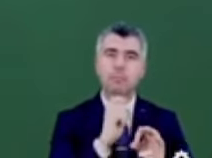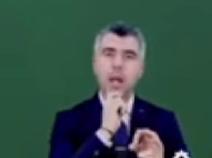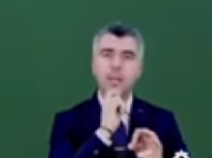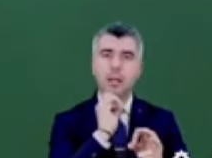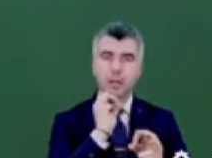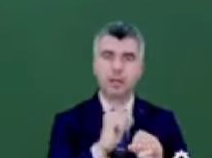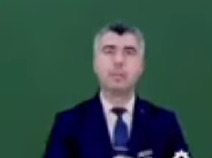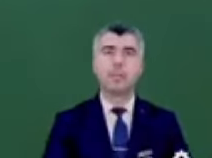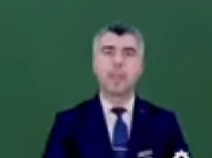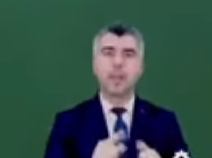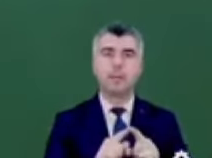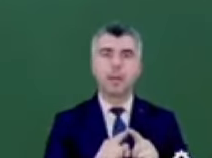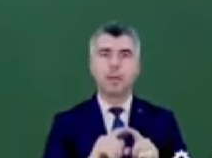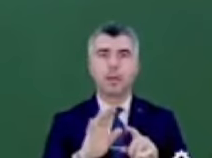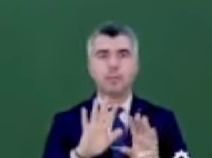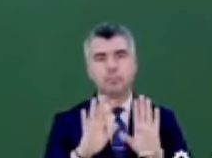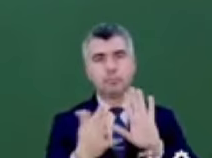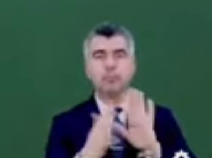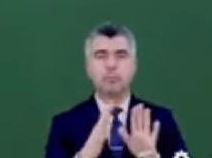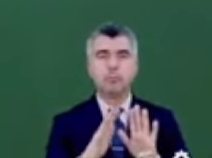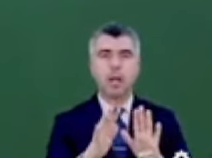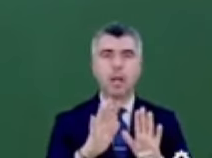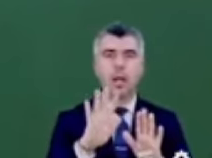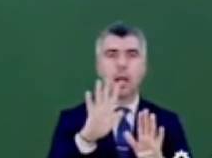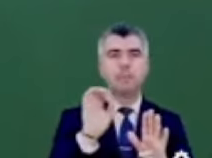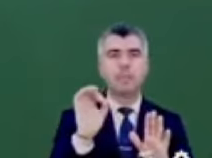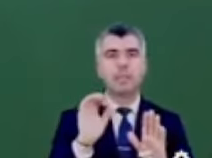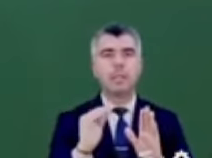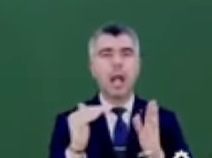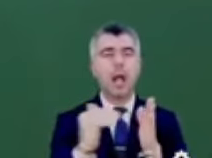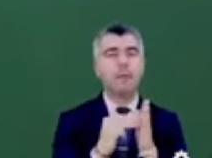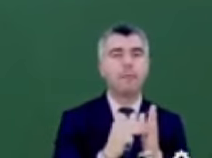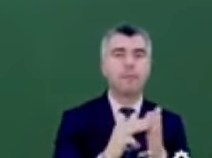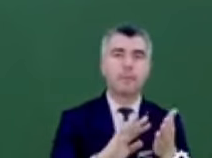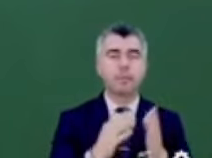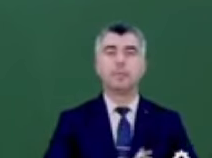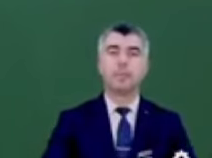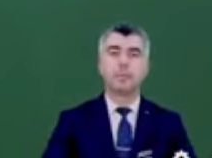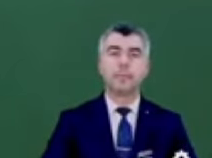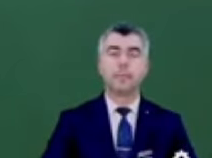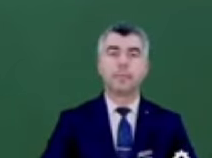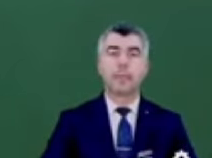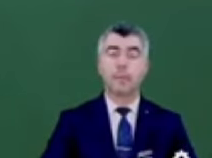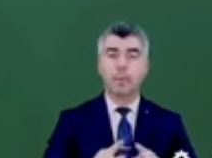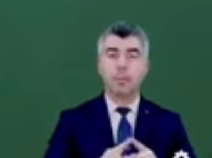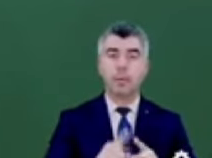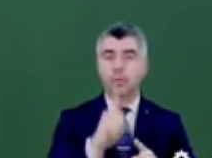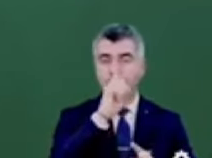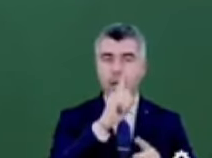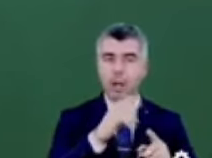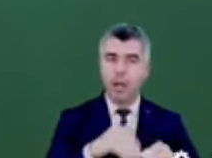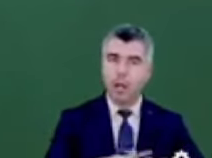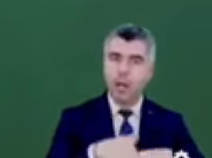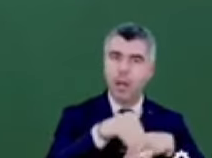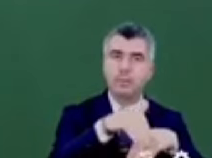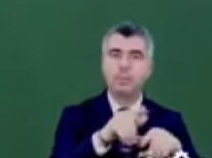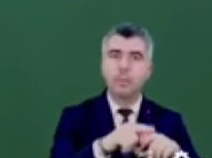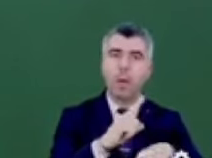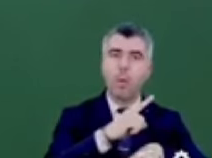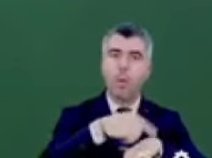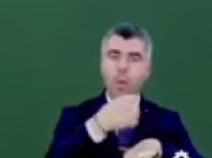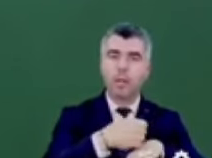65 ولا 64 نا تقريبا في حدود واحد الف معناه باننا راه مشينا الان في هذا التوقيت اللي حنا فيه